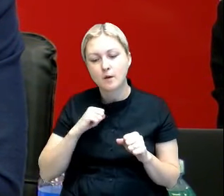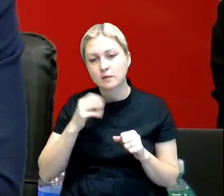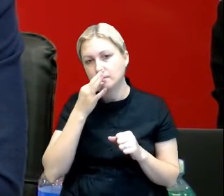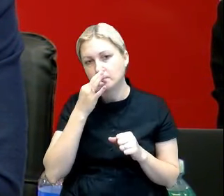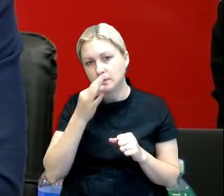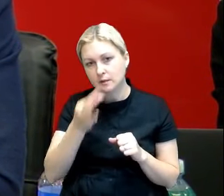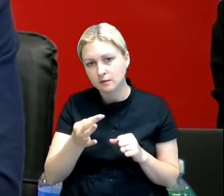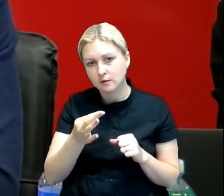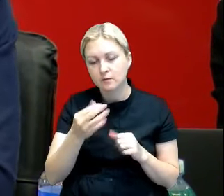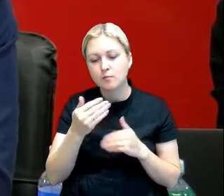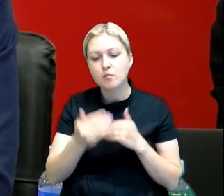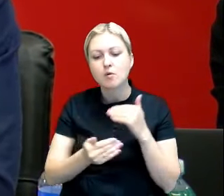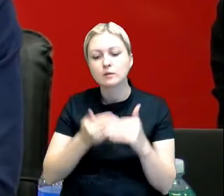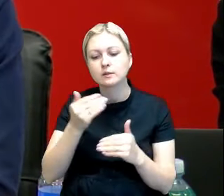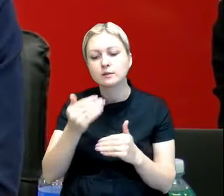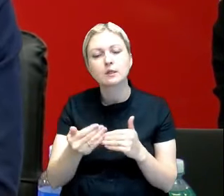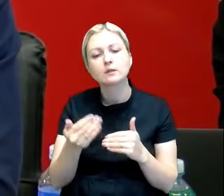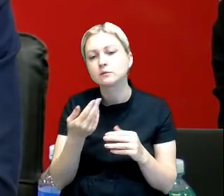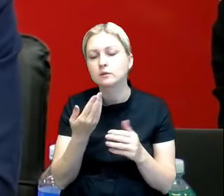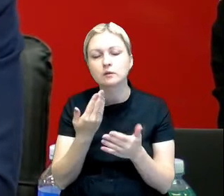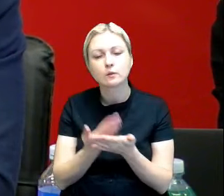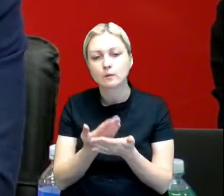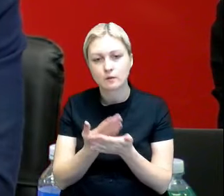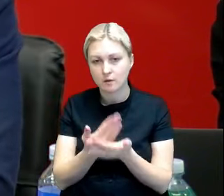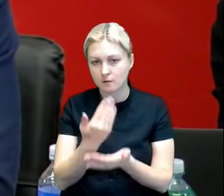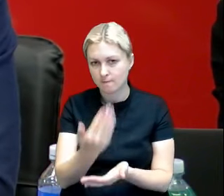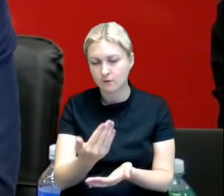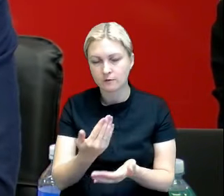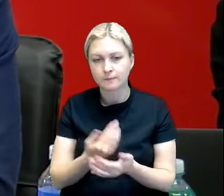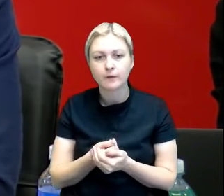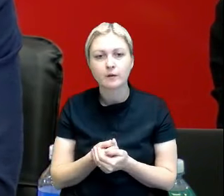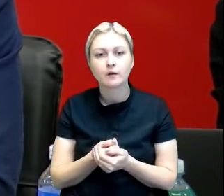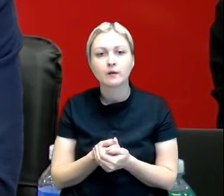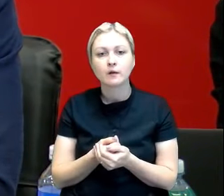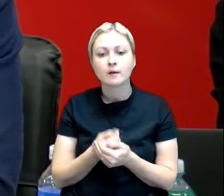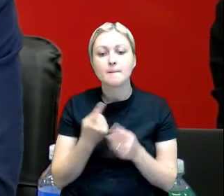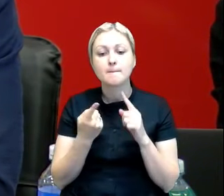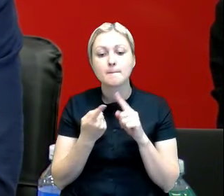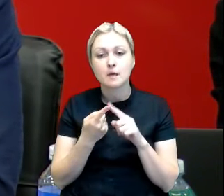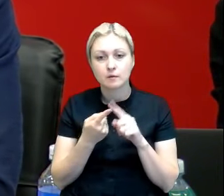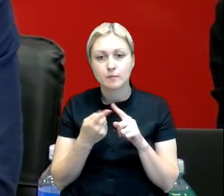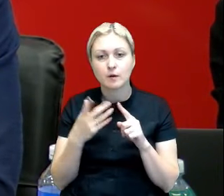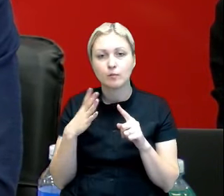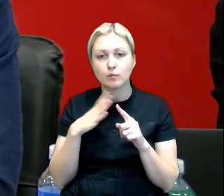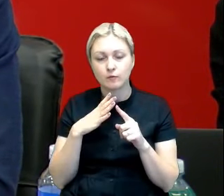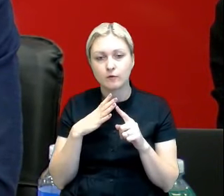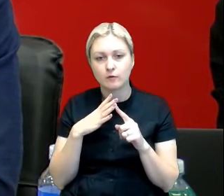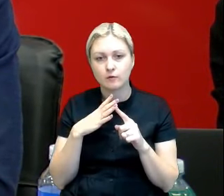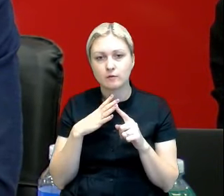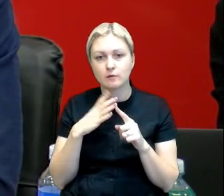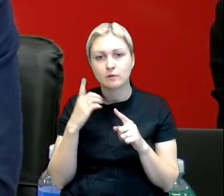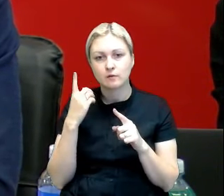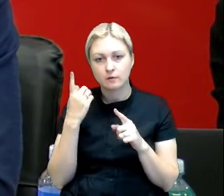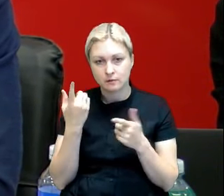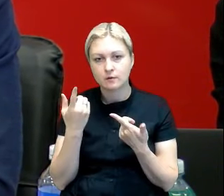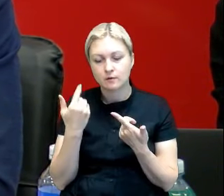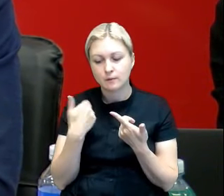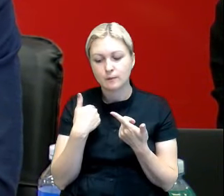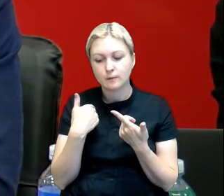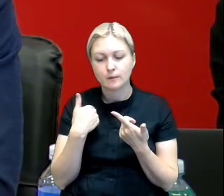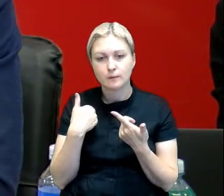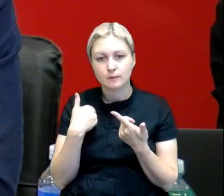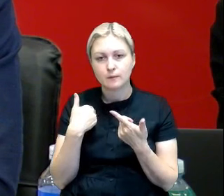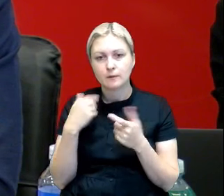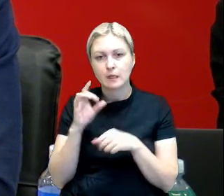procesas toks a yra a visų pirma buvo išreikštas noras ir pačios